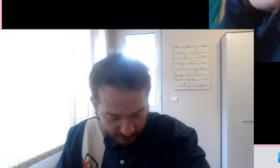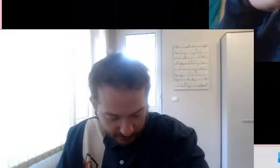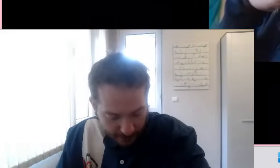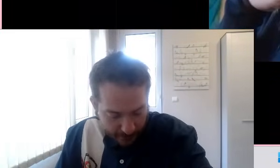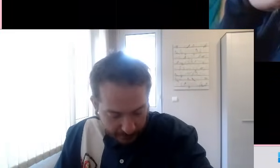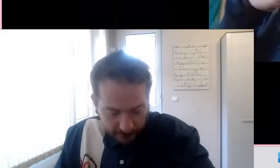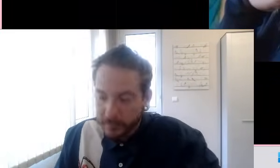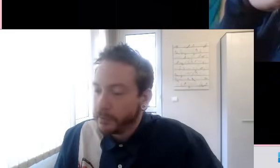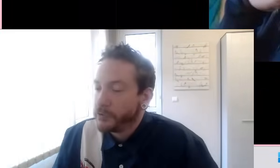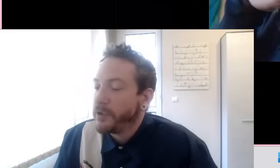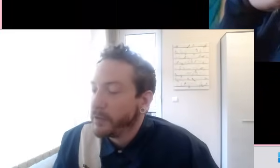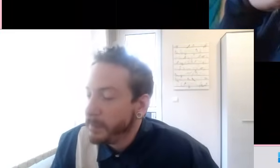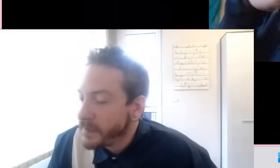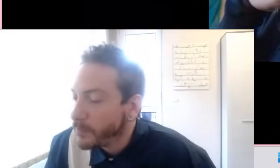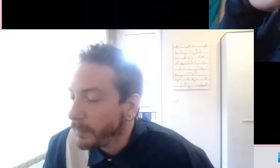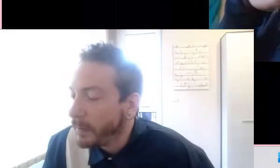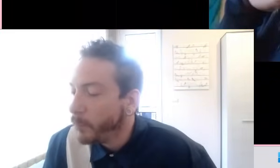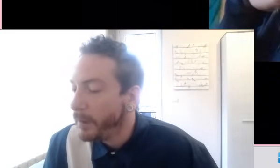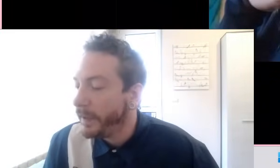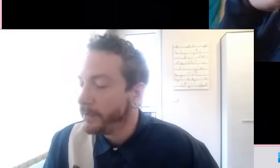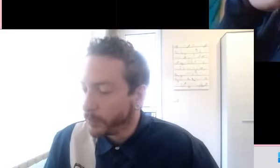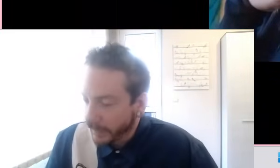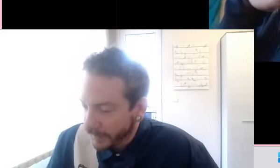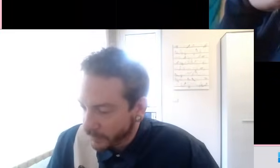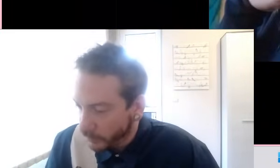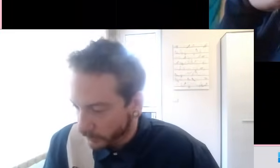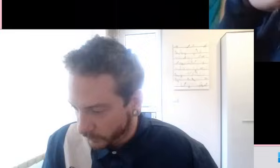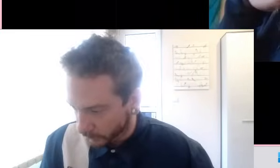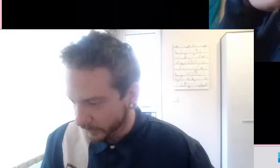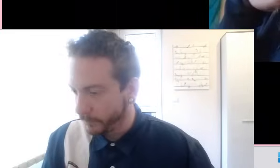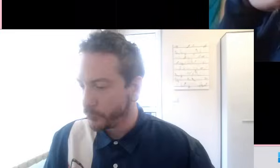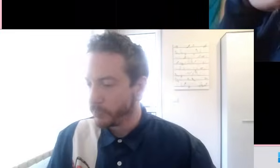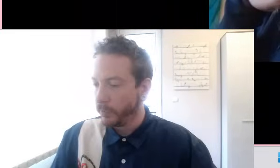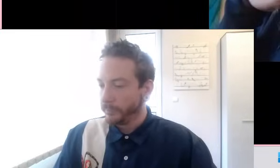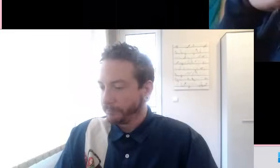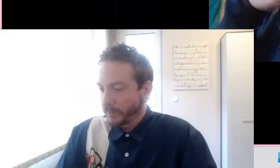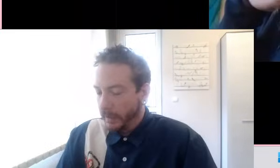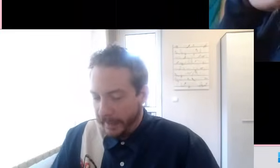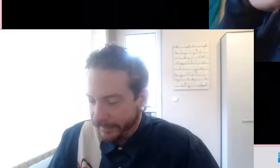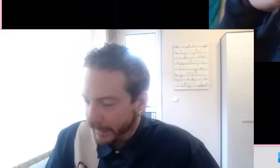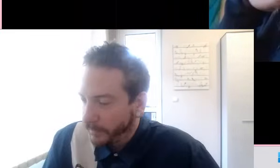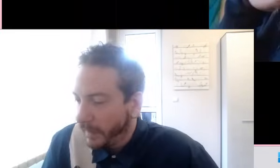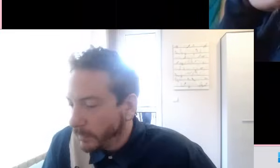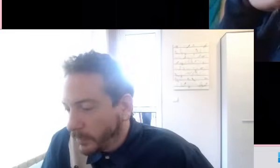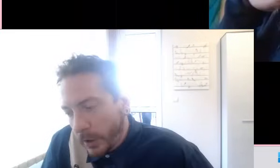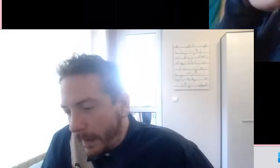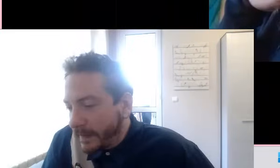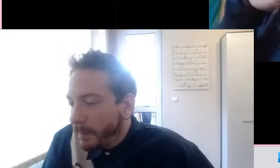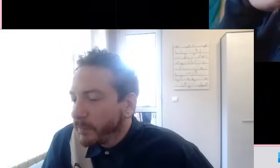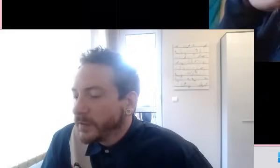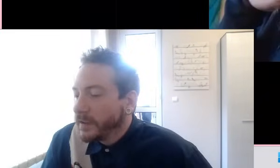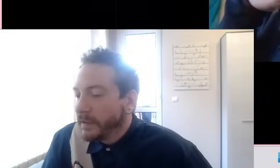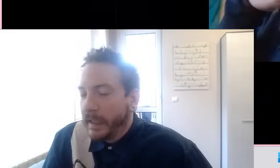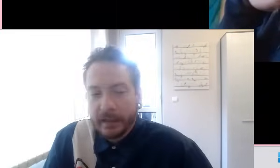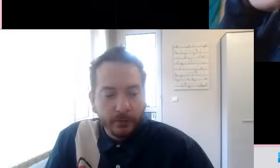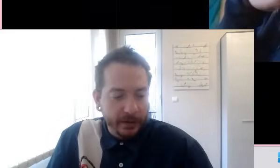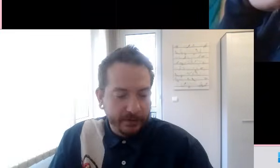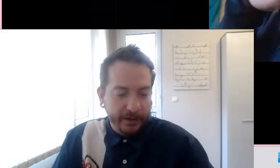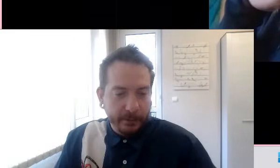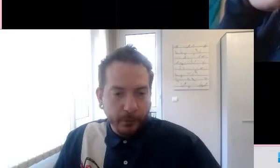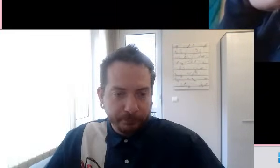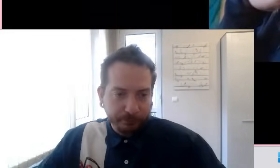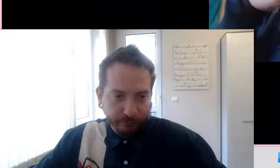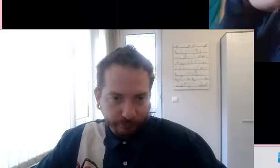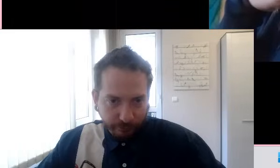Hein. Je suis désolé, mais si tu t'appelles Mohamed, que t'as 15 gosses, que t'es musulman et t'as 4 femmes, t'es pas français. Hein. Voilà,